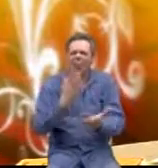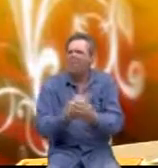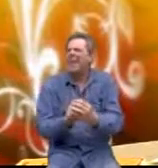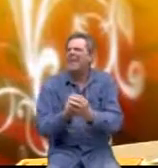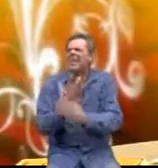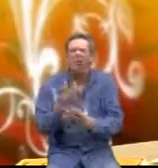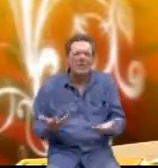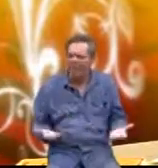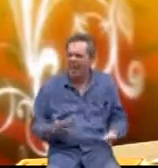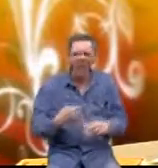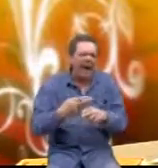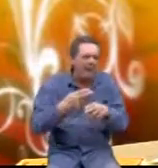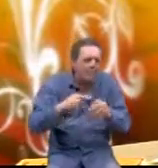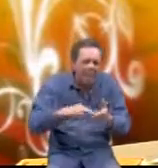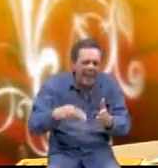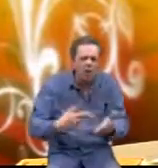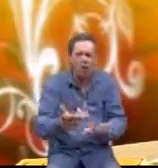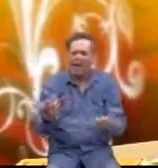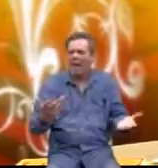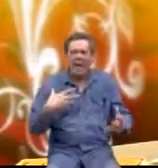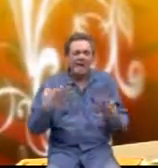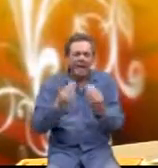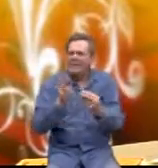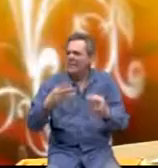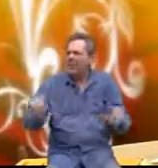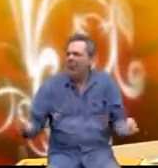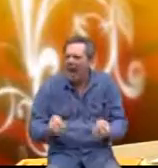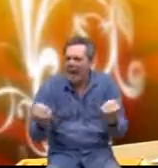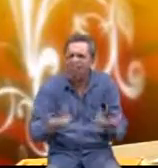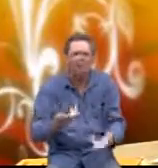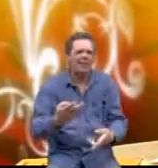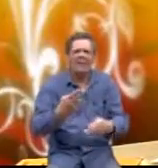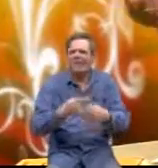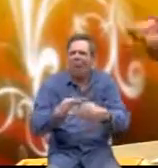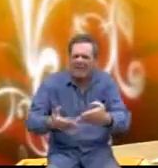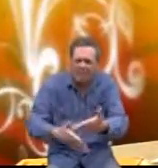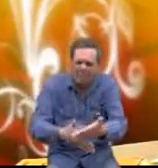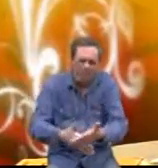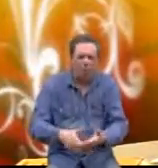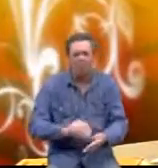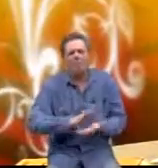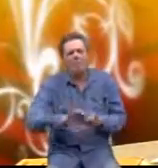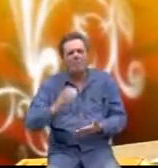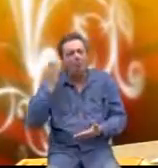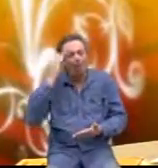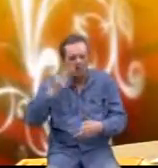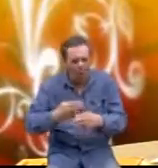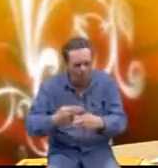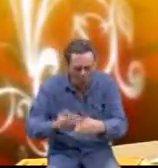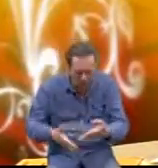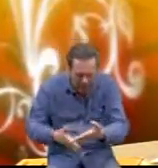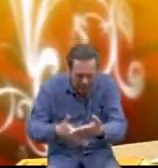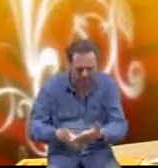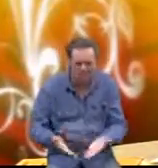rješenje svega, da se može čak zajednica angažirati da bolesne, pogotovo mentalno bolesne ljude koji su izašli iz